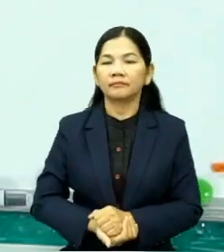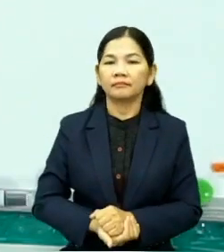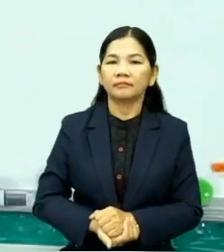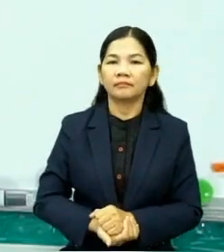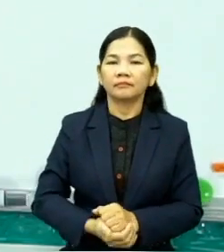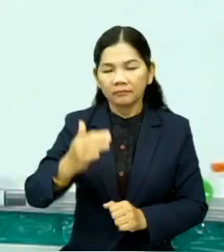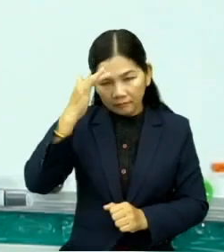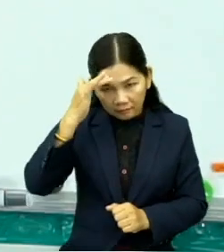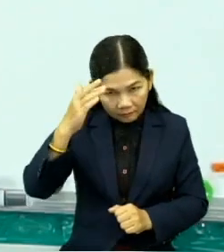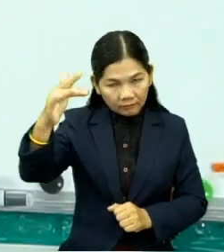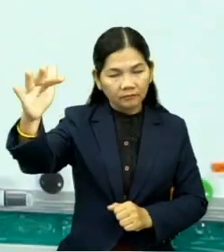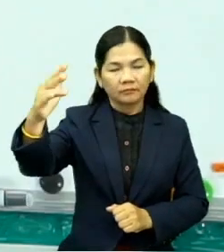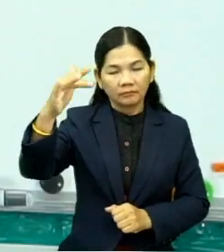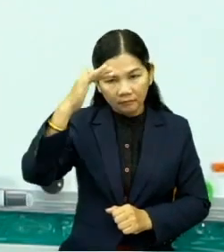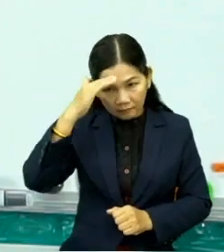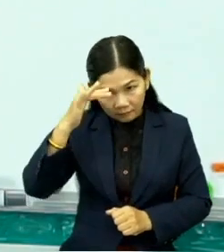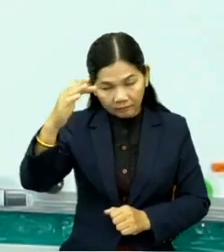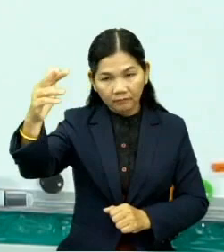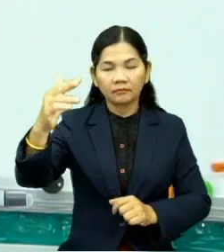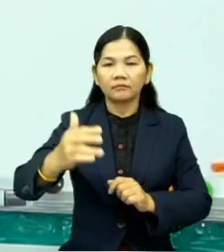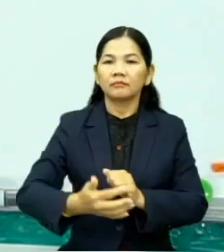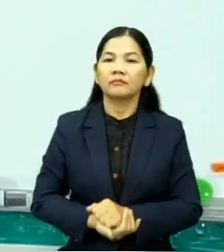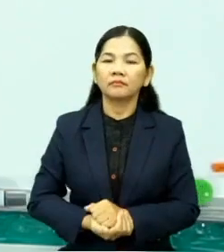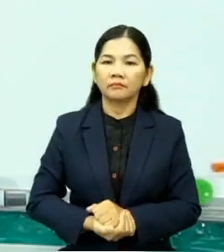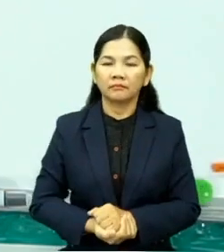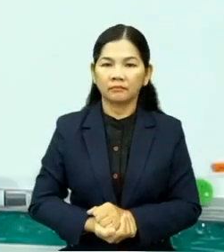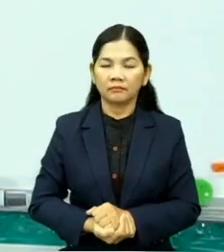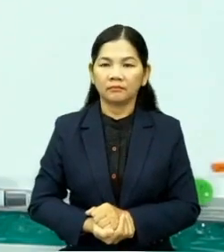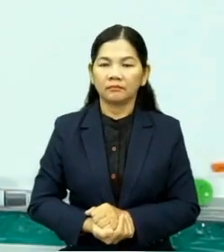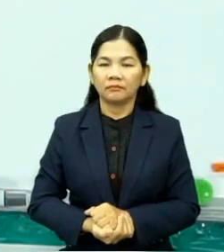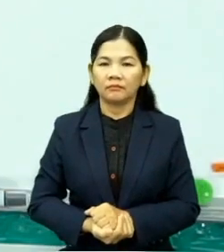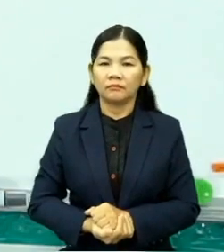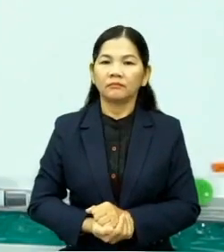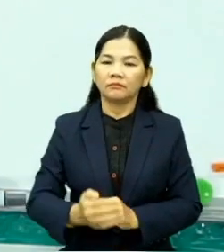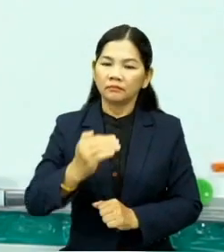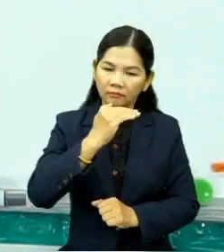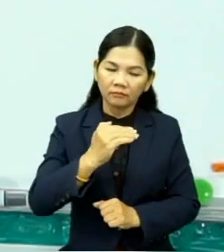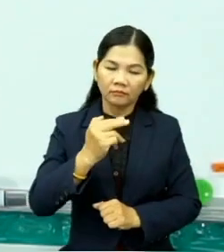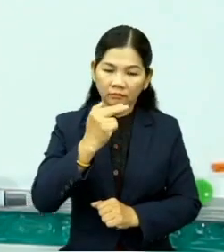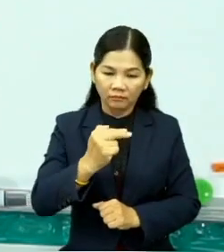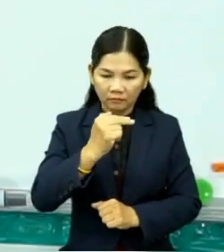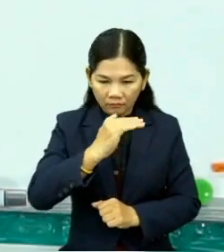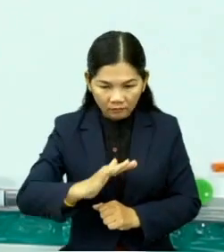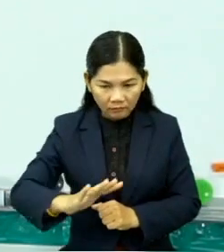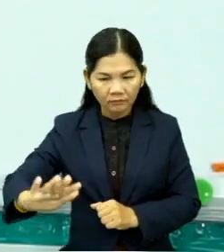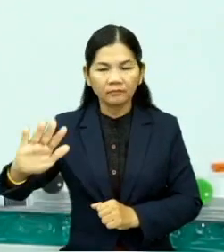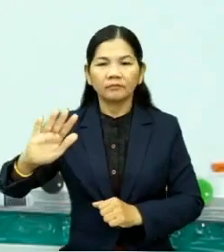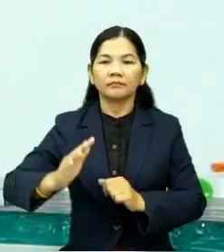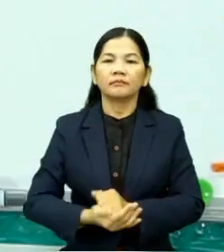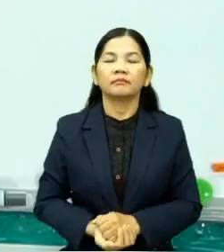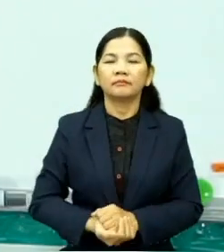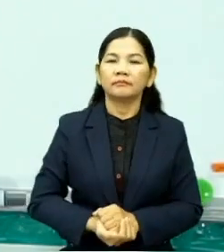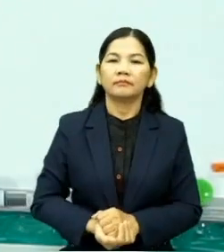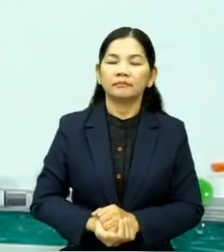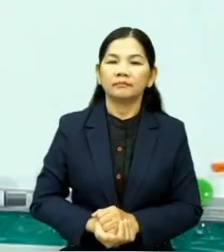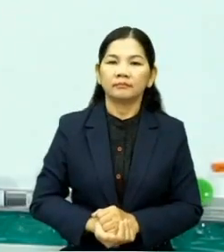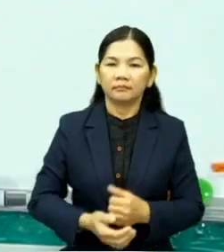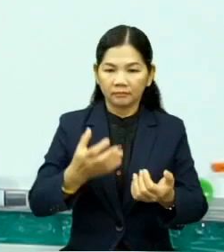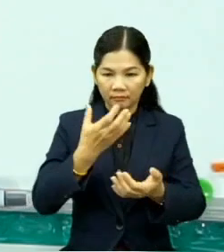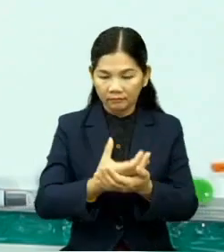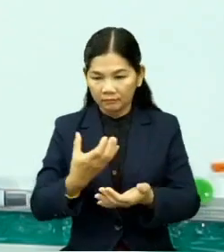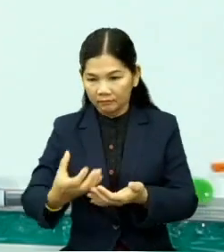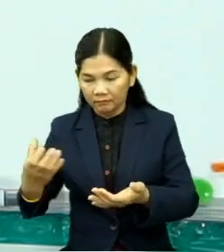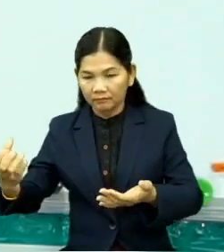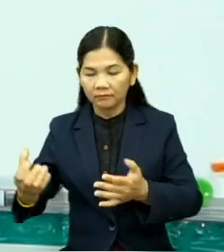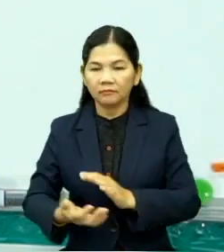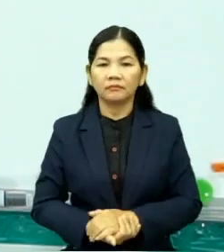លន់លំលន់លូចទន់ភ្លន់ឧបករ